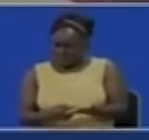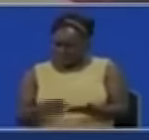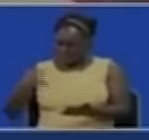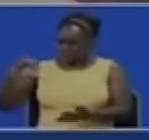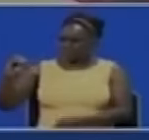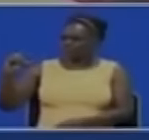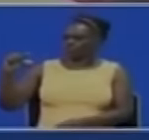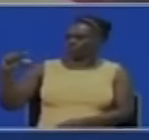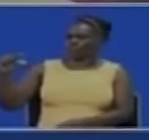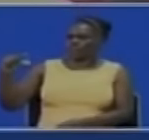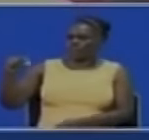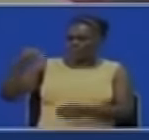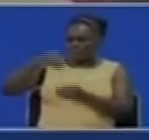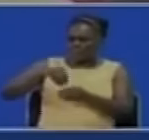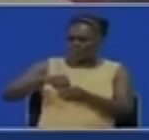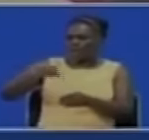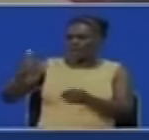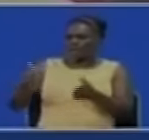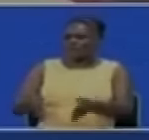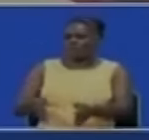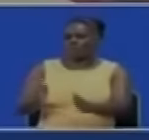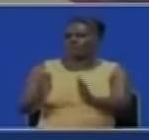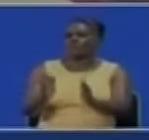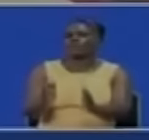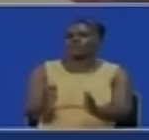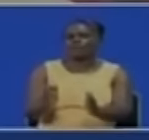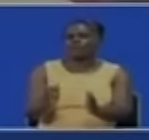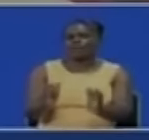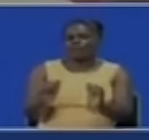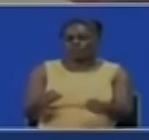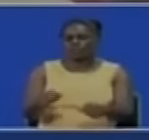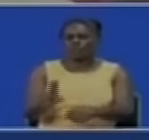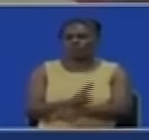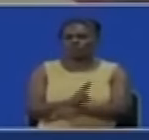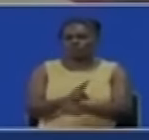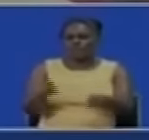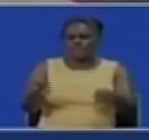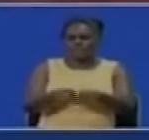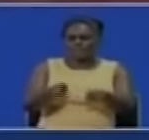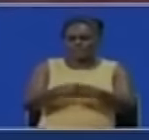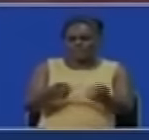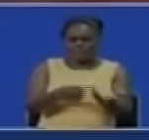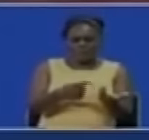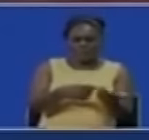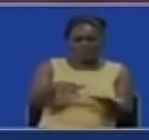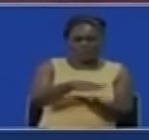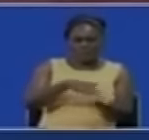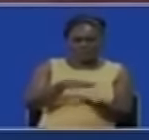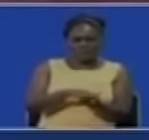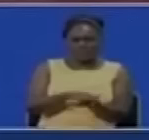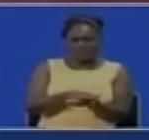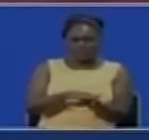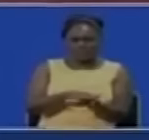is investment in alternative devices that will use the same database. Even after I've been registered